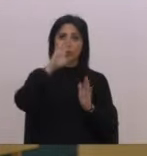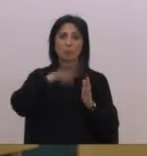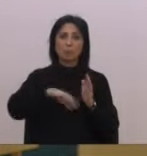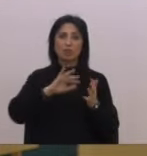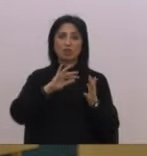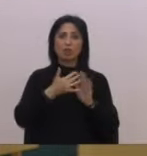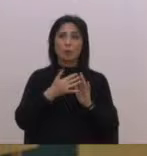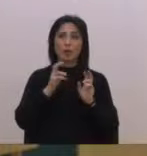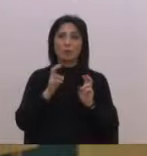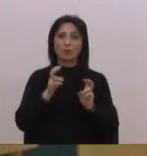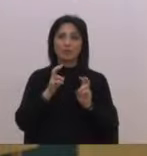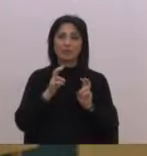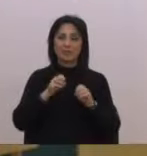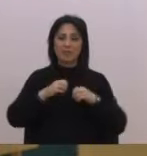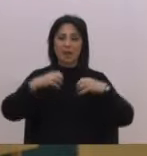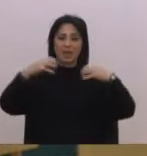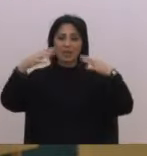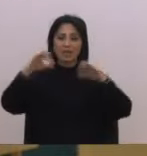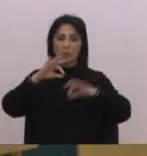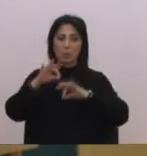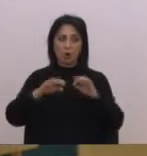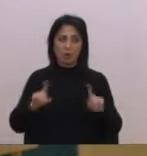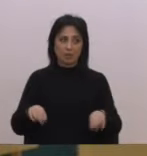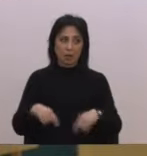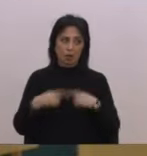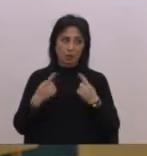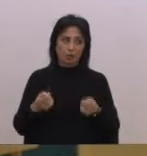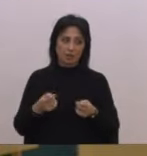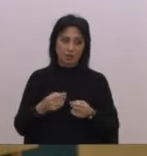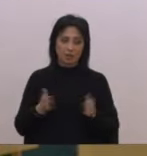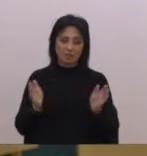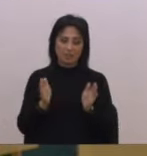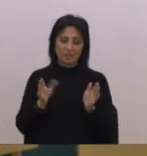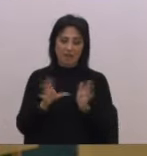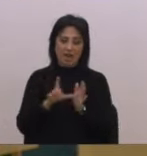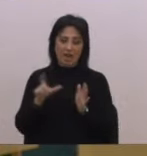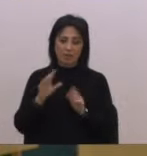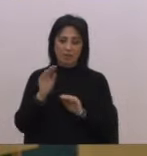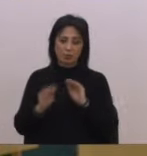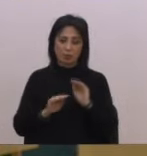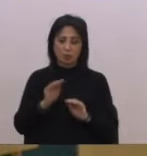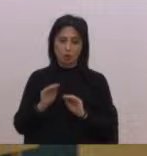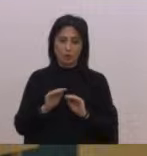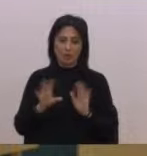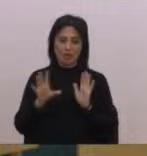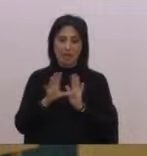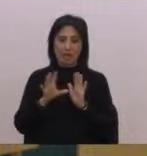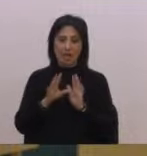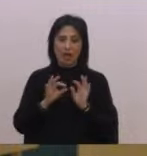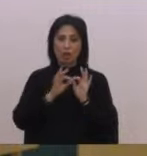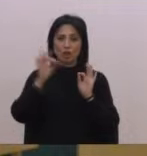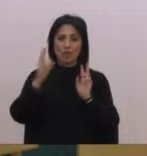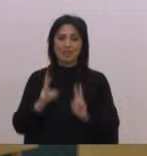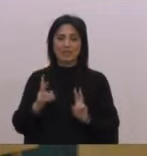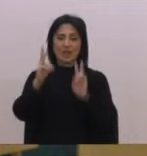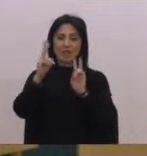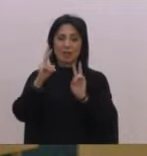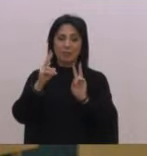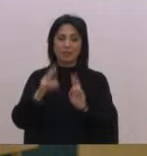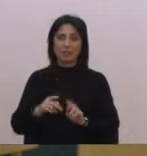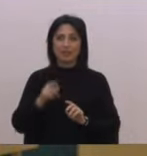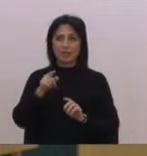სოფლების განათების პროექტების განხორციელება. Ცირე ჰესების მოწყობით. ელექტროსადენების მიყვანის